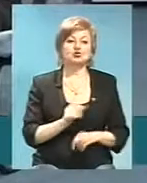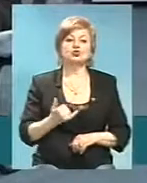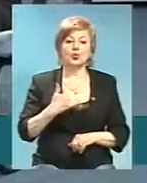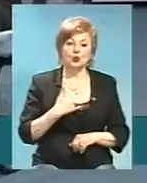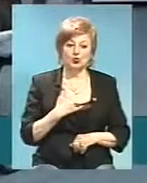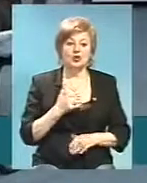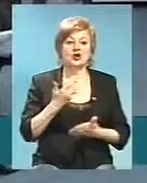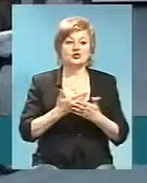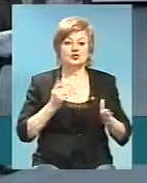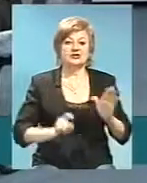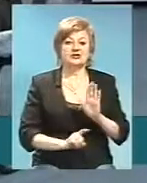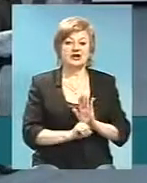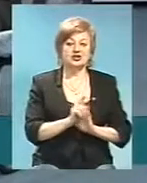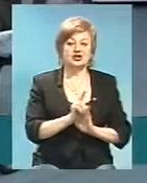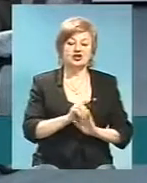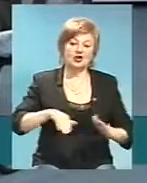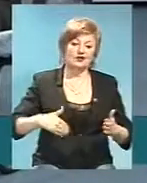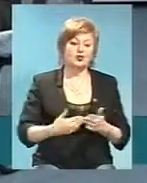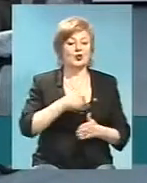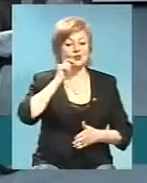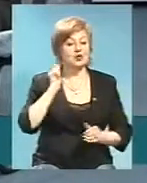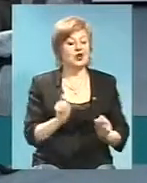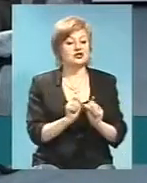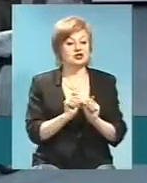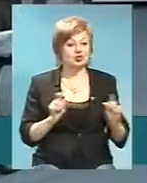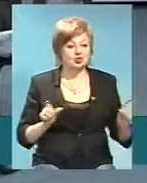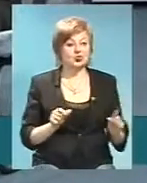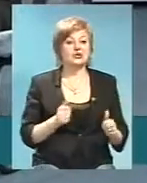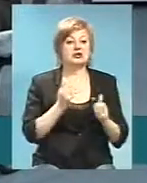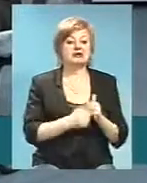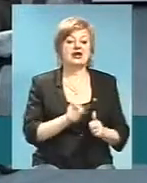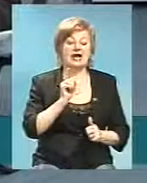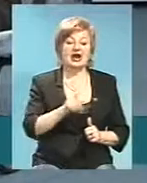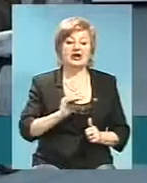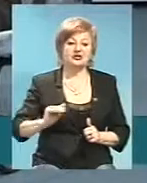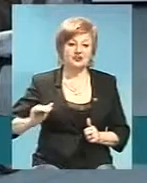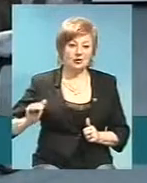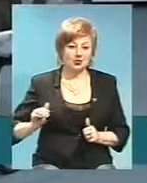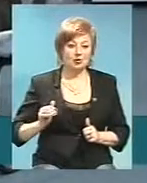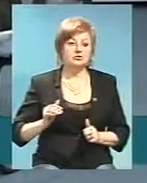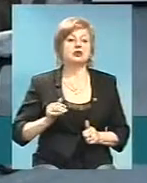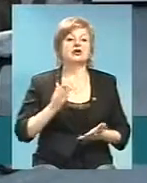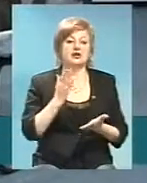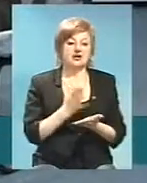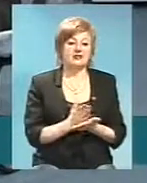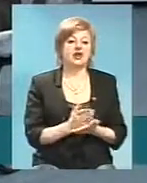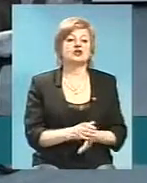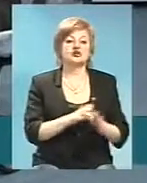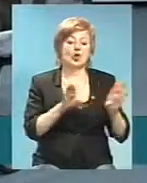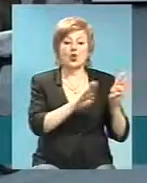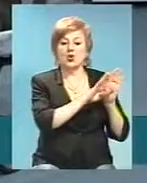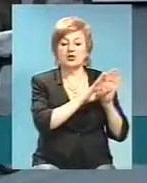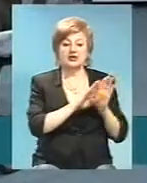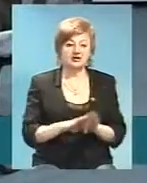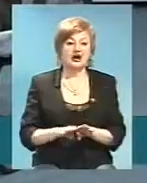із початком старту нової української школи для кожної дитини з'являються абсолютно однакові і